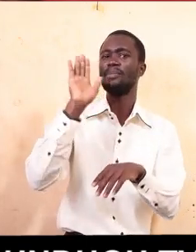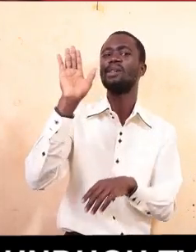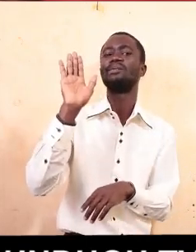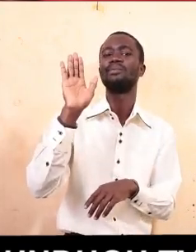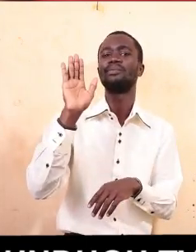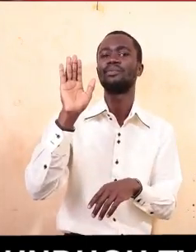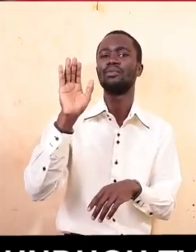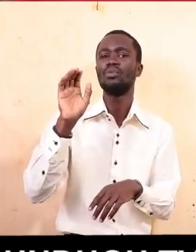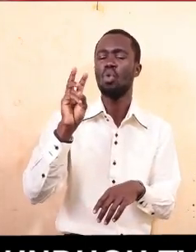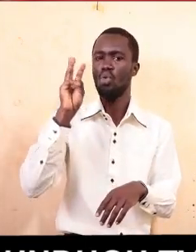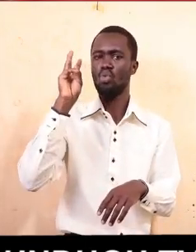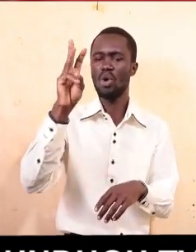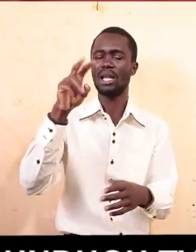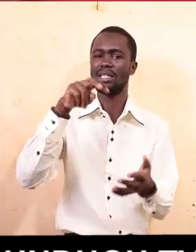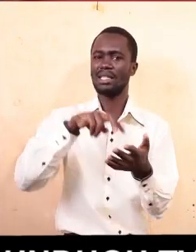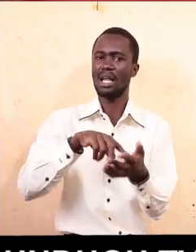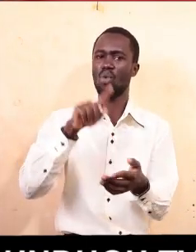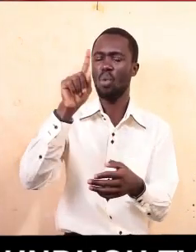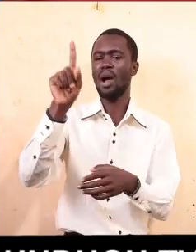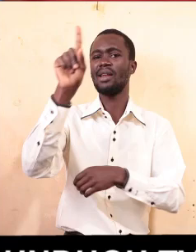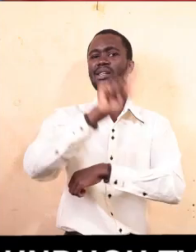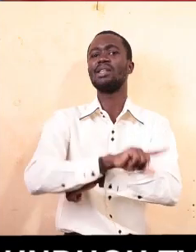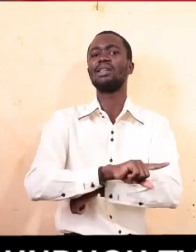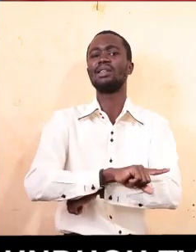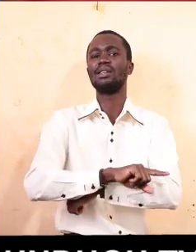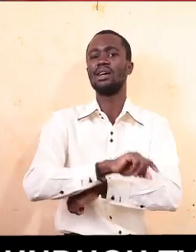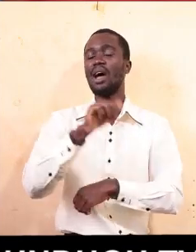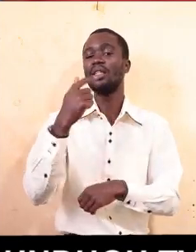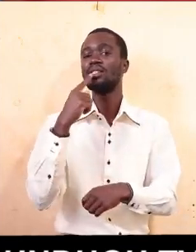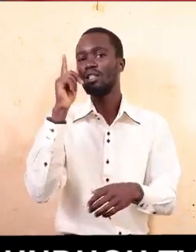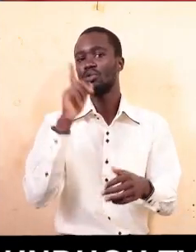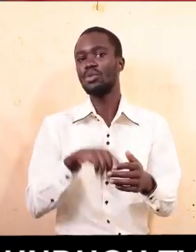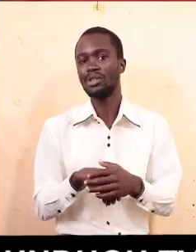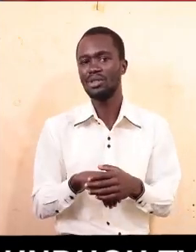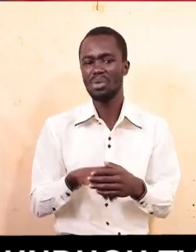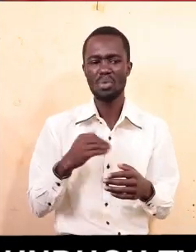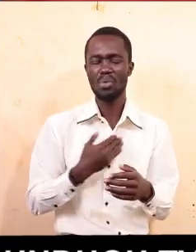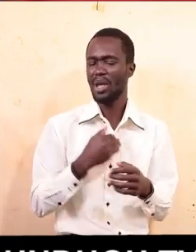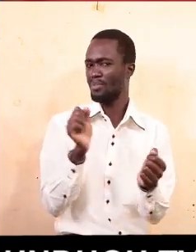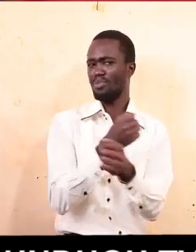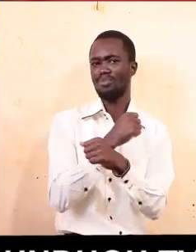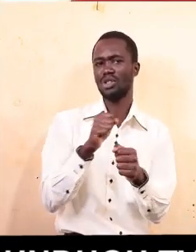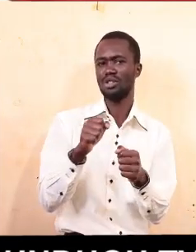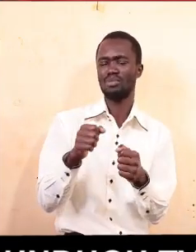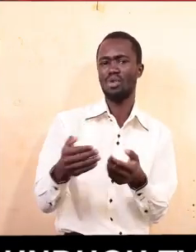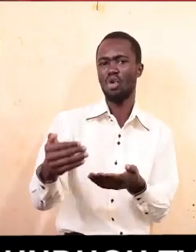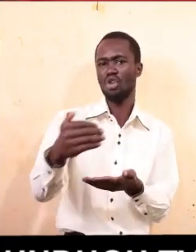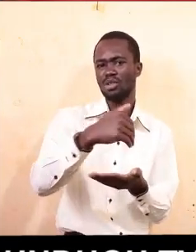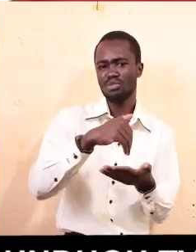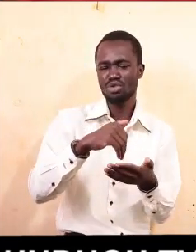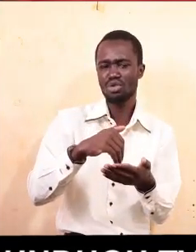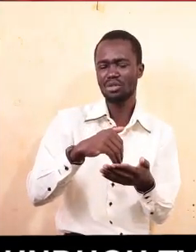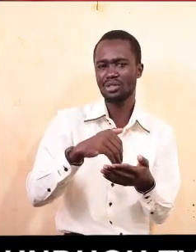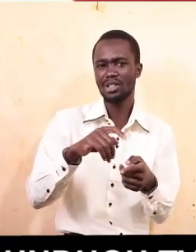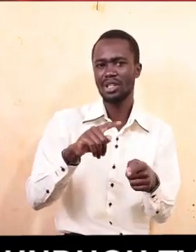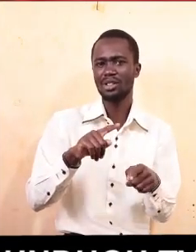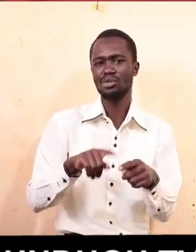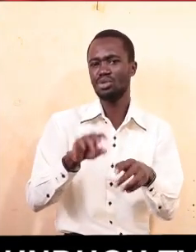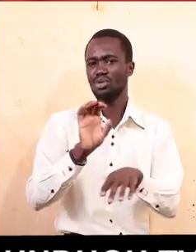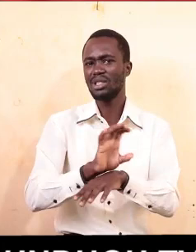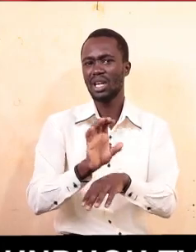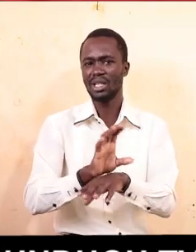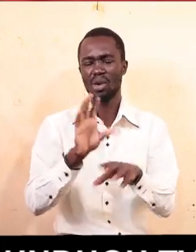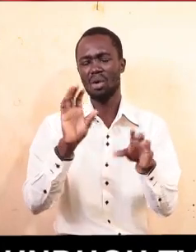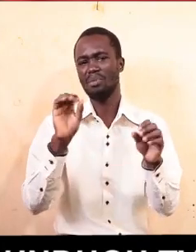na atasimama siku moja. Wengine wanasema hatutapeleka sandaka, kwa nini? Wanaongea maneno